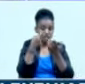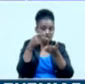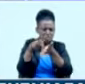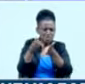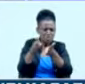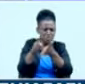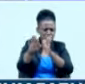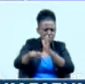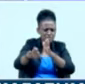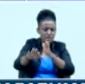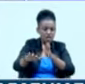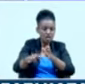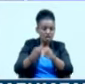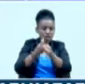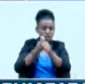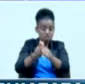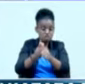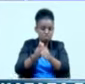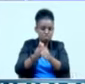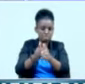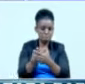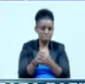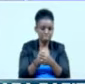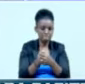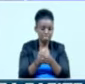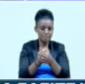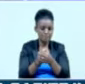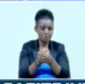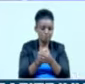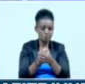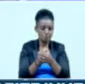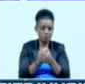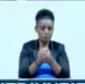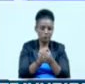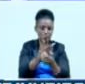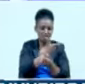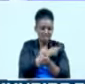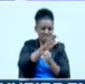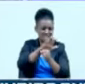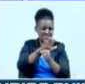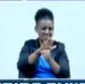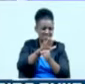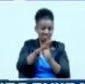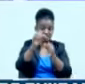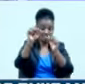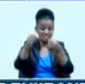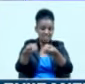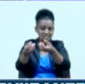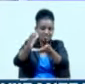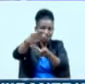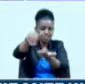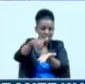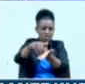bazazitugurira bakurikije abakora inkingo babashije gukora inkingo nyinshi kandi ziboneka kugira ngo babe baziha icyo